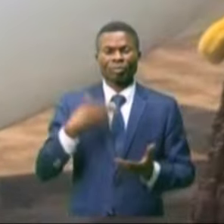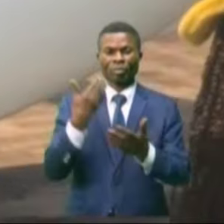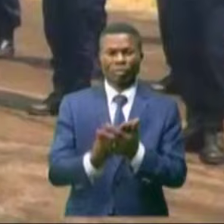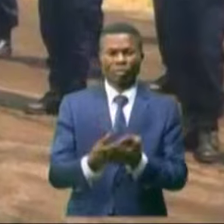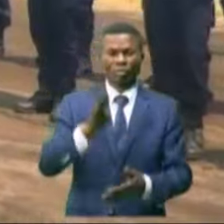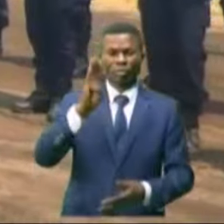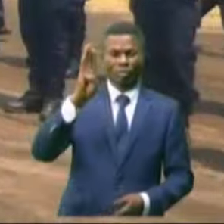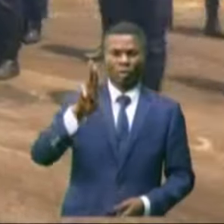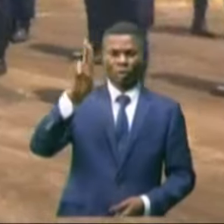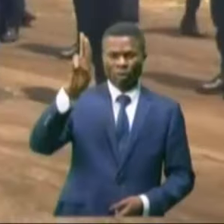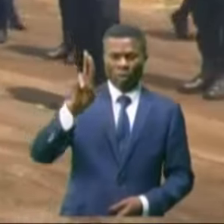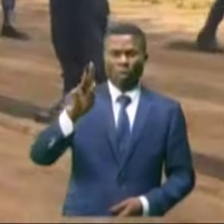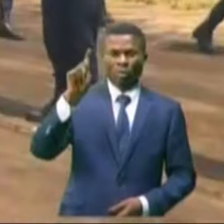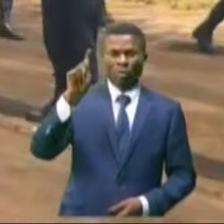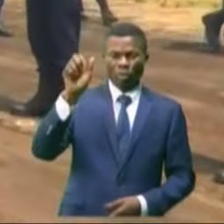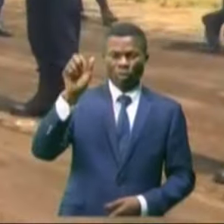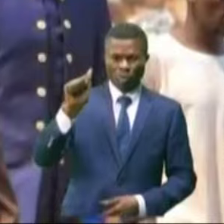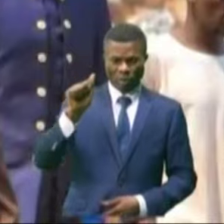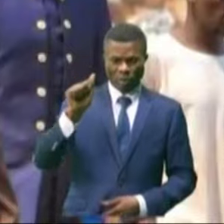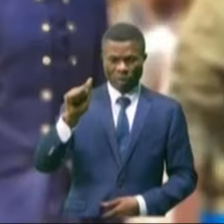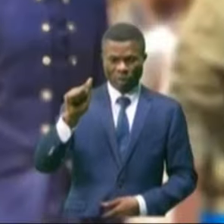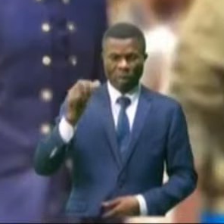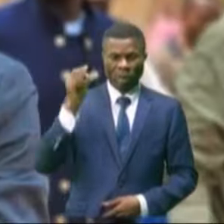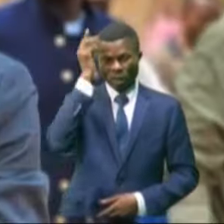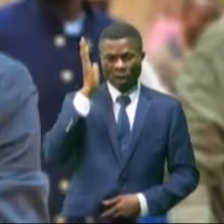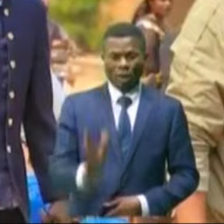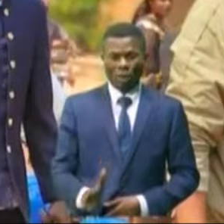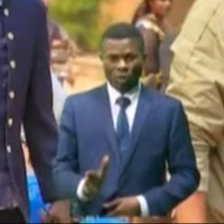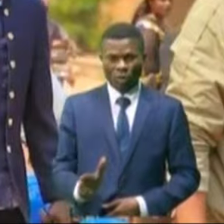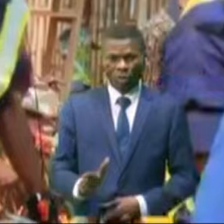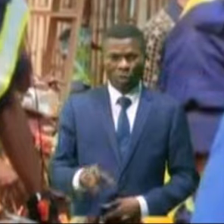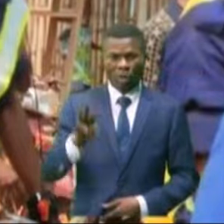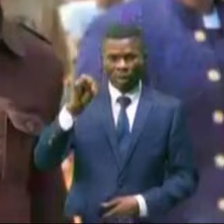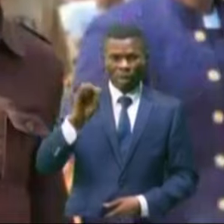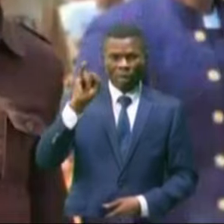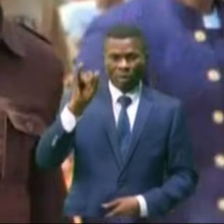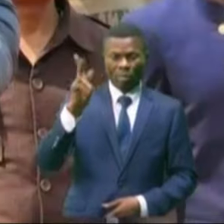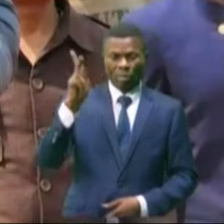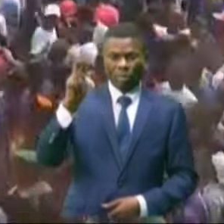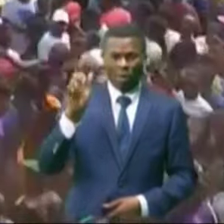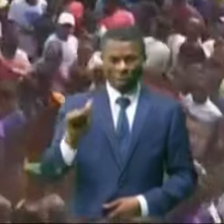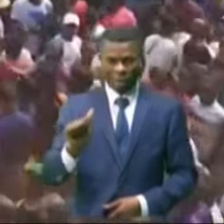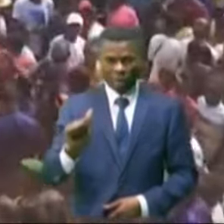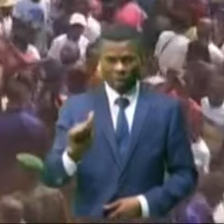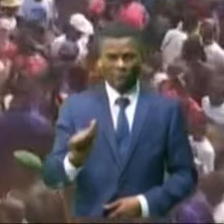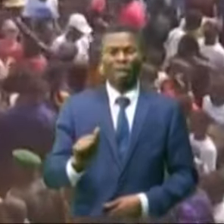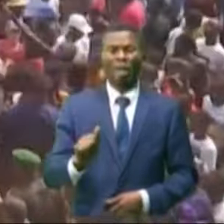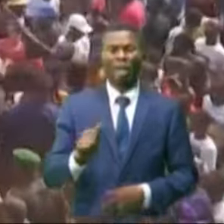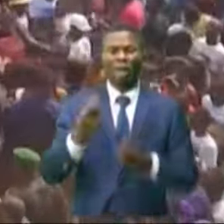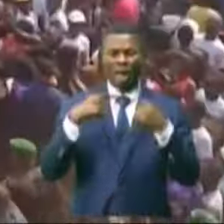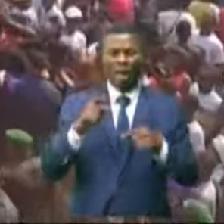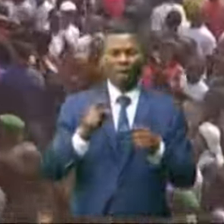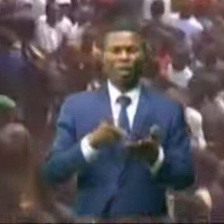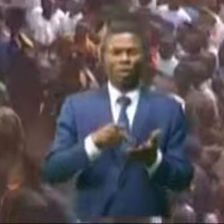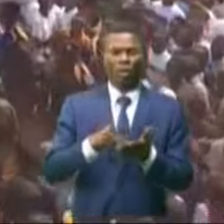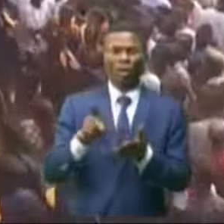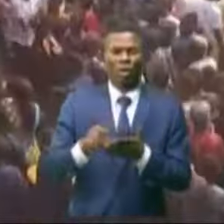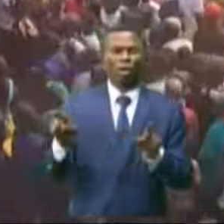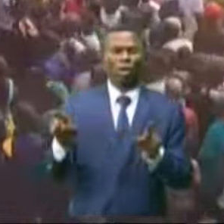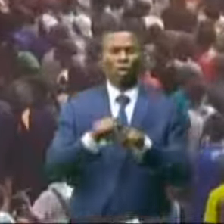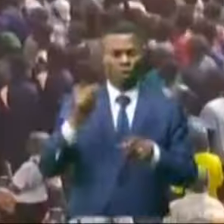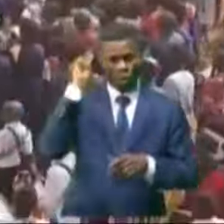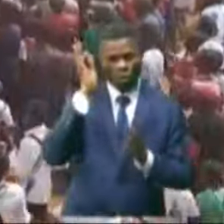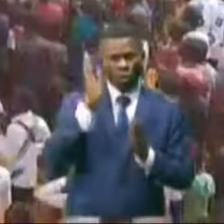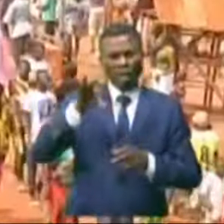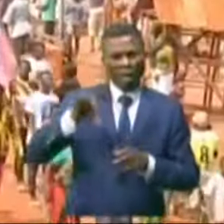de la province de Bazouélé, le gouverneur Mike David Mokene Amissi avait renoncé à son salaire comme gouverneur au profit de